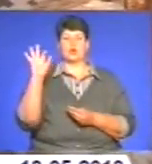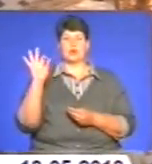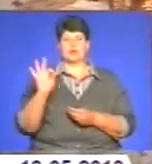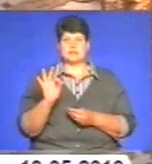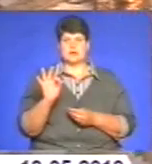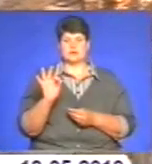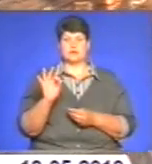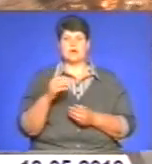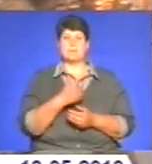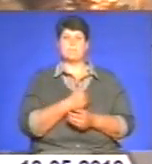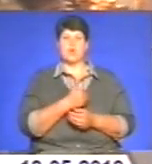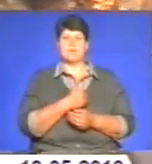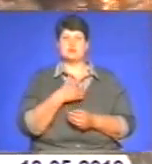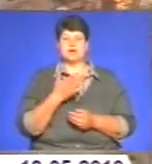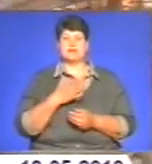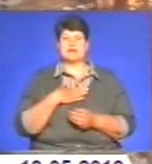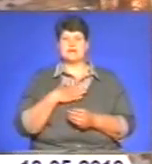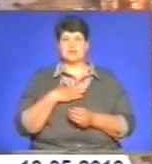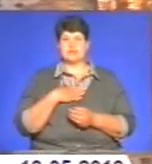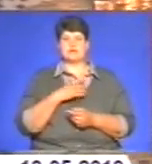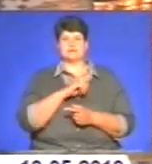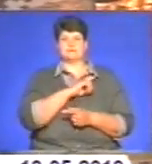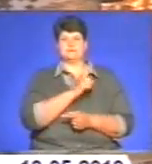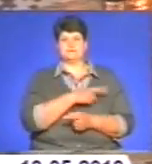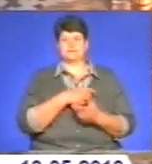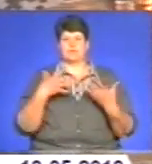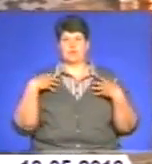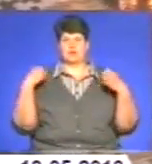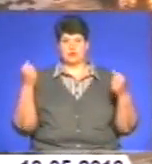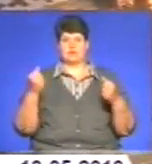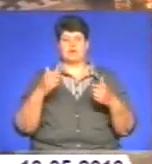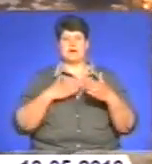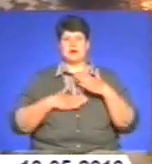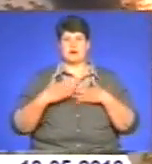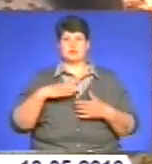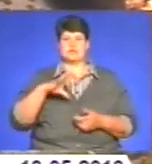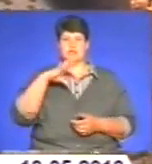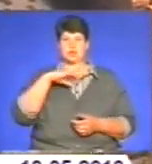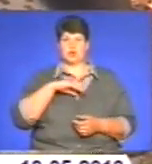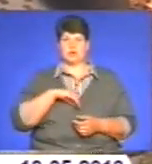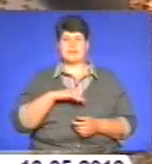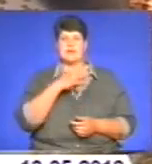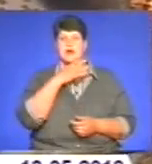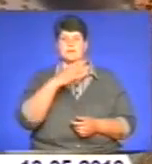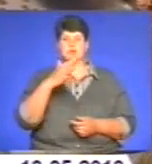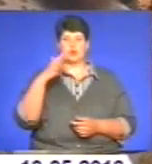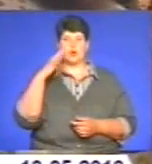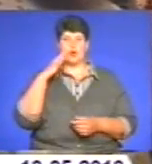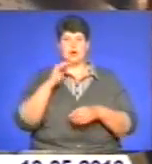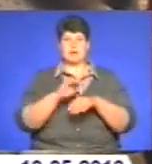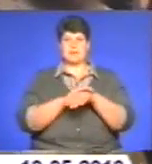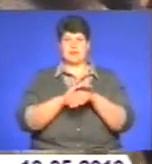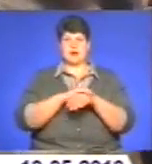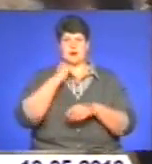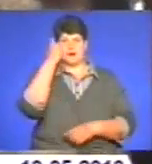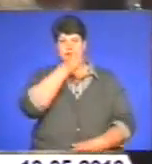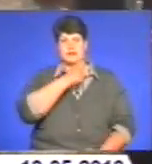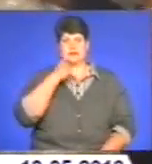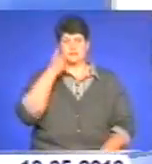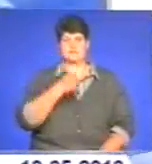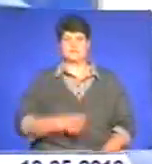Олександровичу і побажали від нас крепкого здоров'я, радості духовної на многоє і благоє